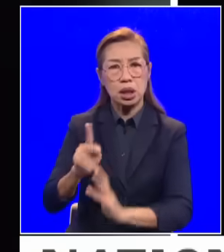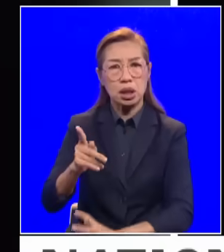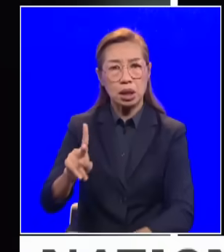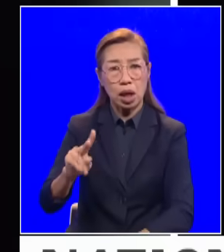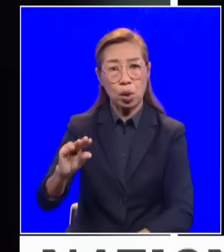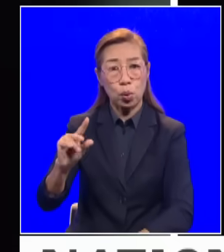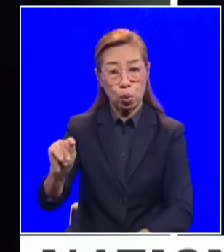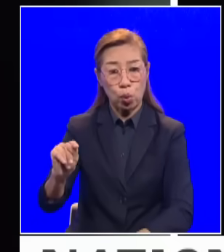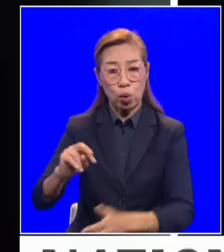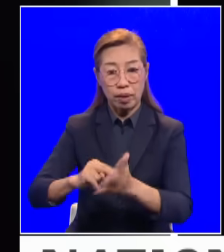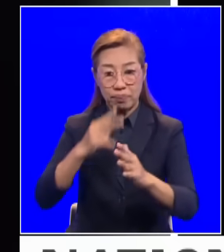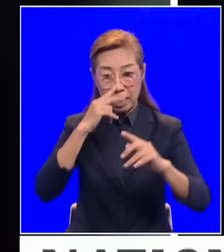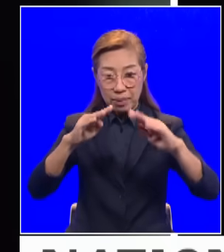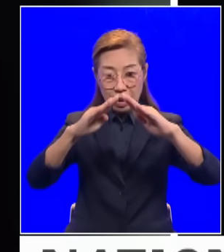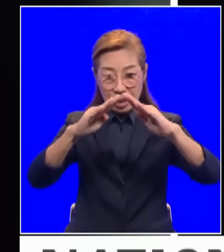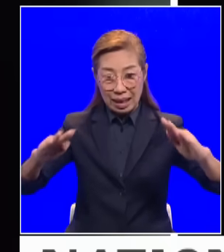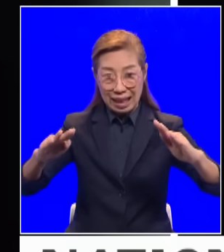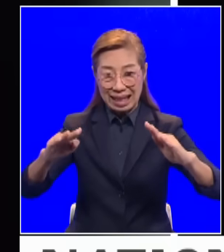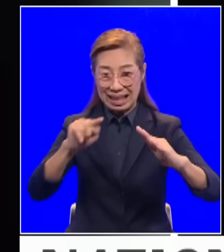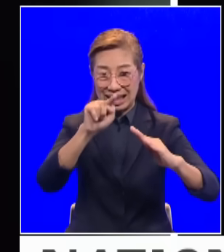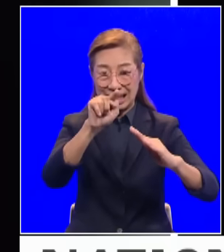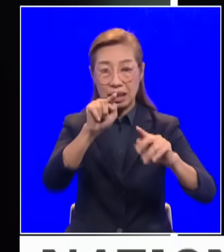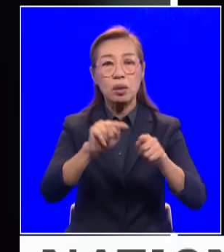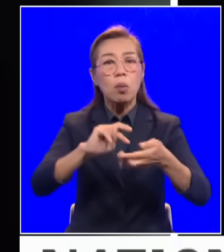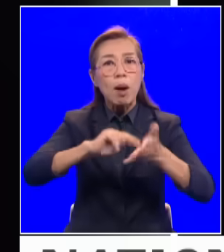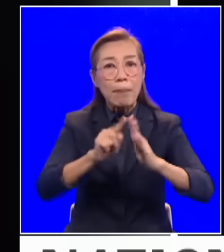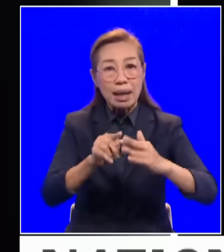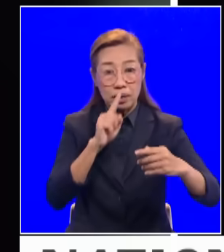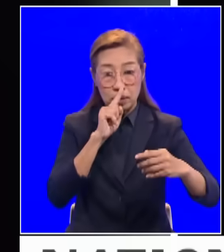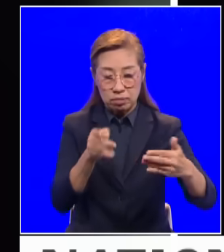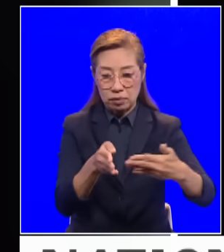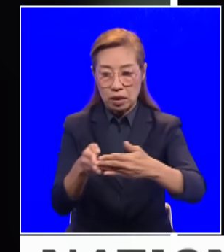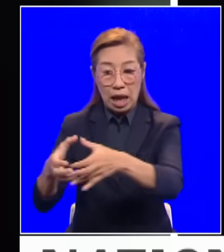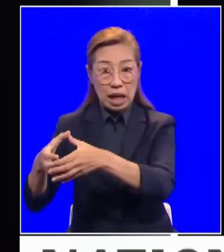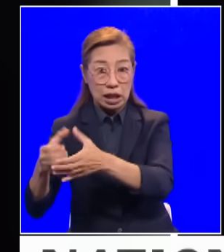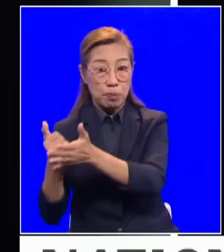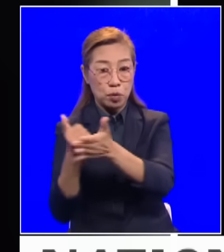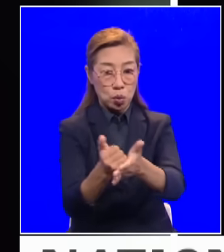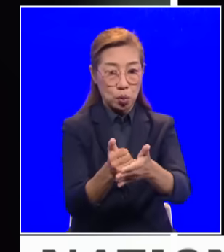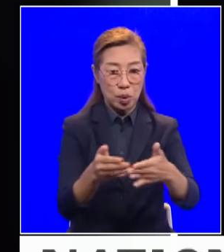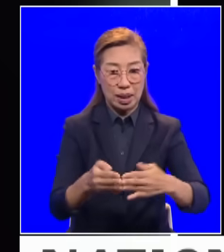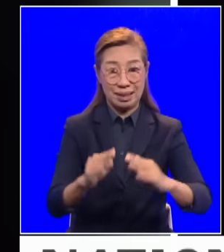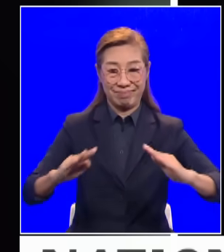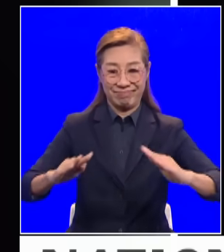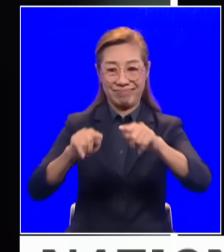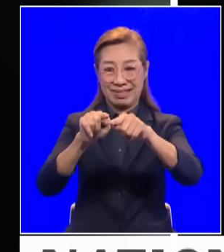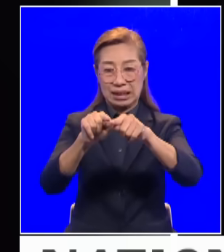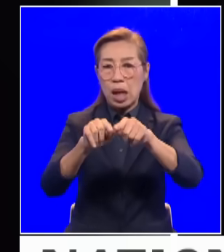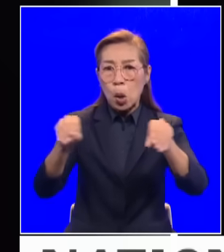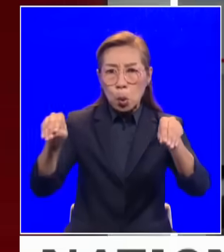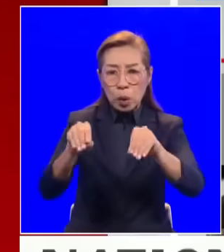ยอดพีระมิดก็จะเป็นบุคคลที่อยู่ใกล้กับทีมกู้ภัยมากที่สุดค่ะคุณผู้ชมคนแรกล่าสุดห่างจากทีมกู้ภัย